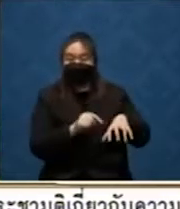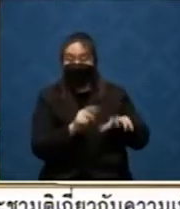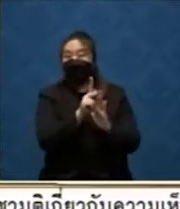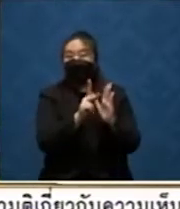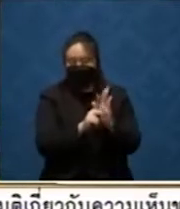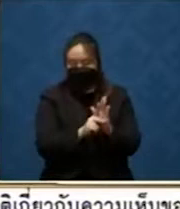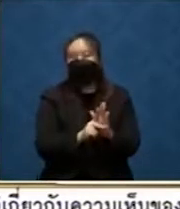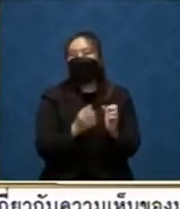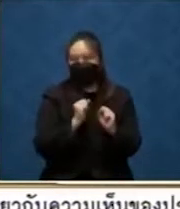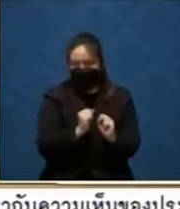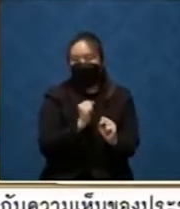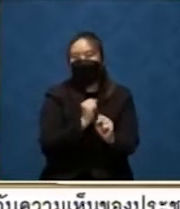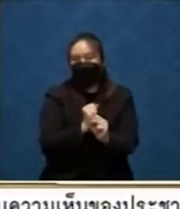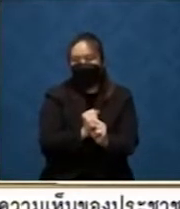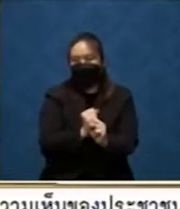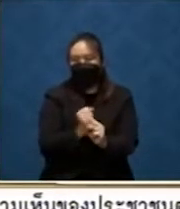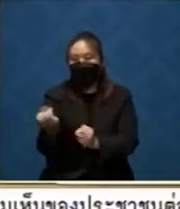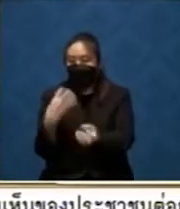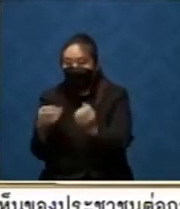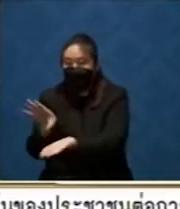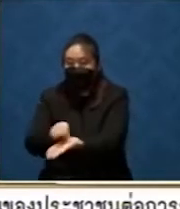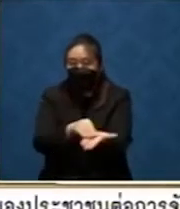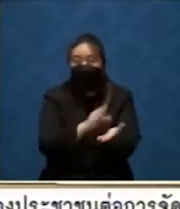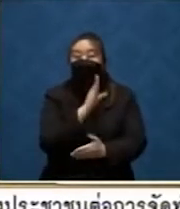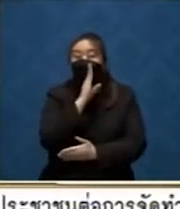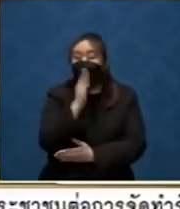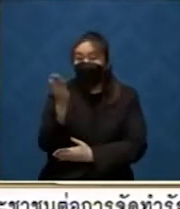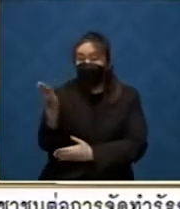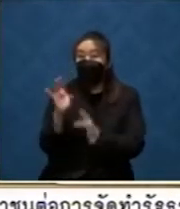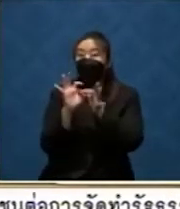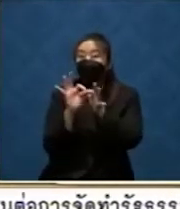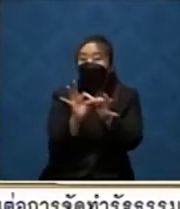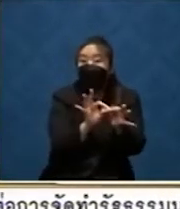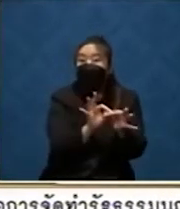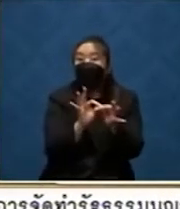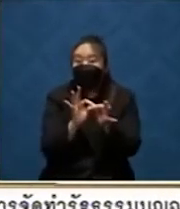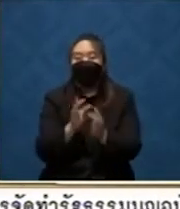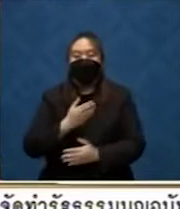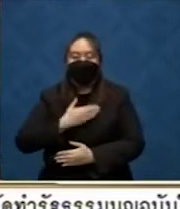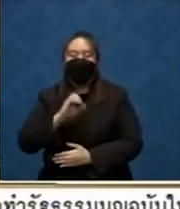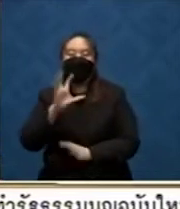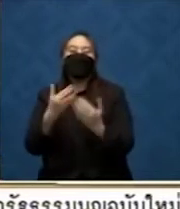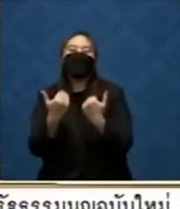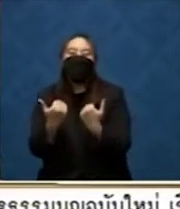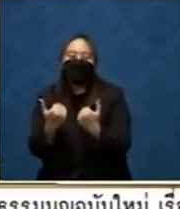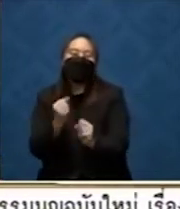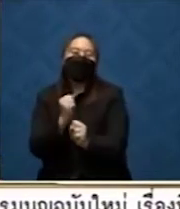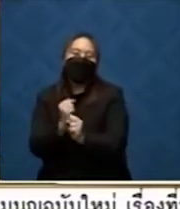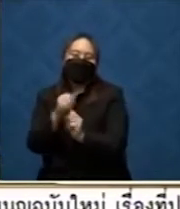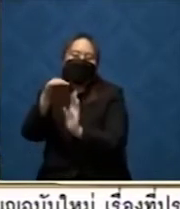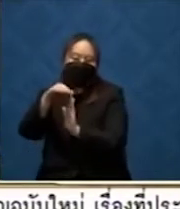ความคิดเห็นนะครับถ้าท่านห่วงใยทั้งหมดนะครับผมเรียนว่ายังอยู่ในขั้นตอนที่ทำได้ทุกอย่าง